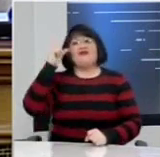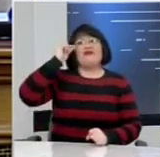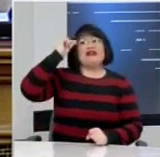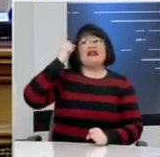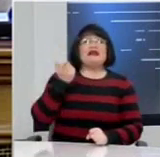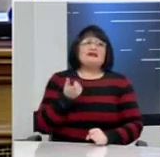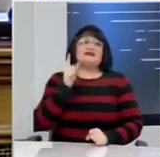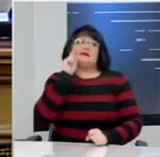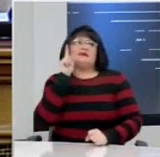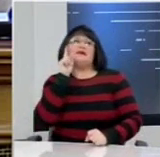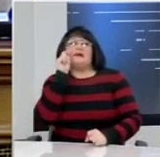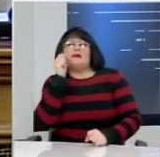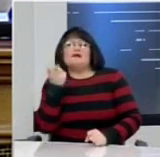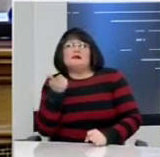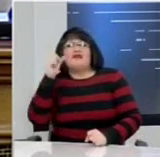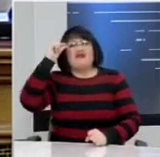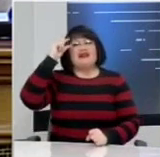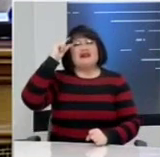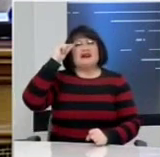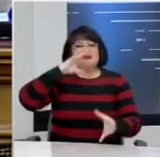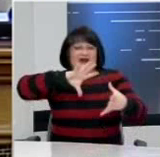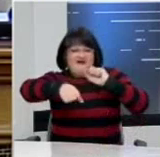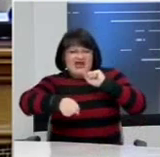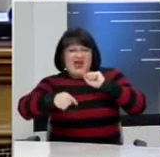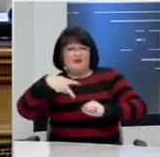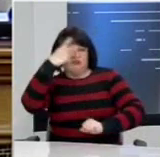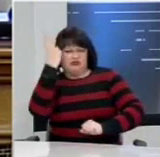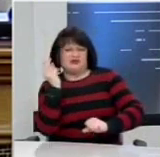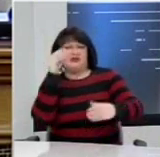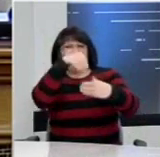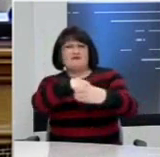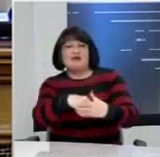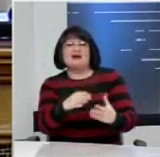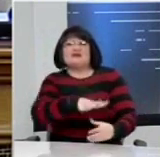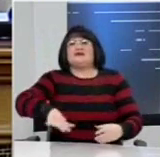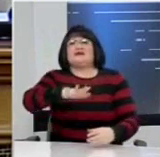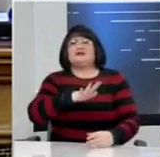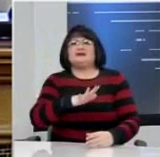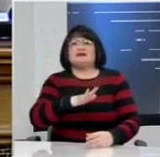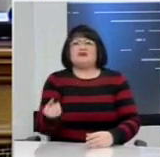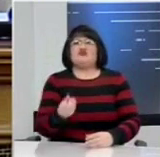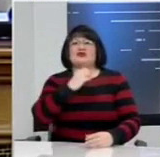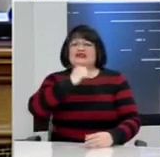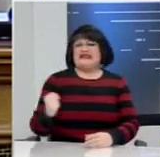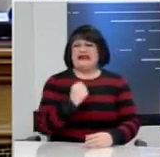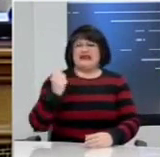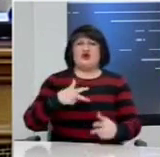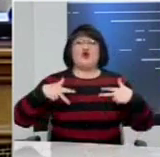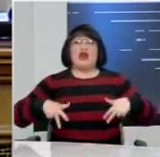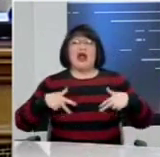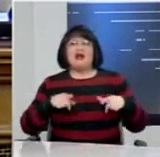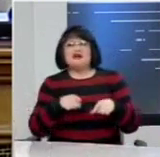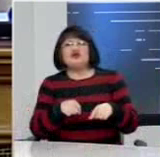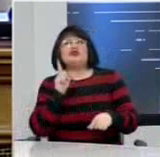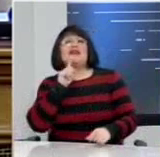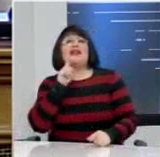της φοιτήτριας που ζει τη βία και τον αυταρχισμό ενός νέου συντηρητικού κράτους, του νέου και της